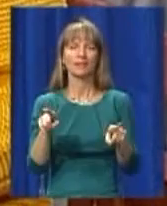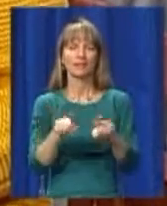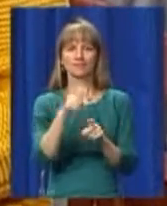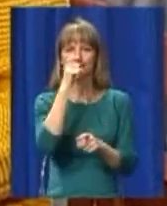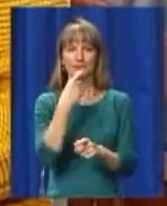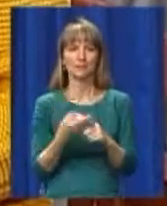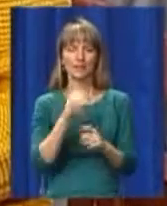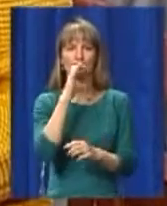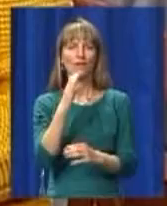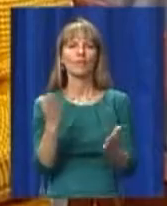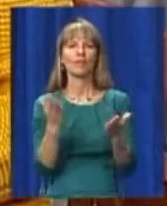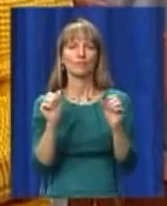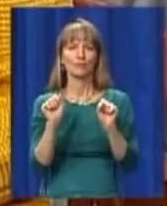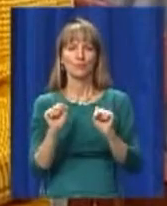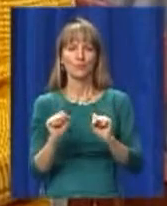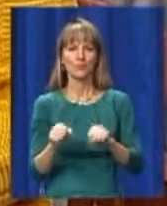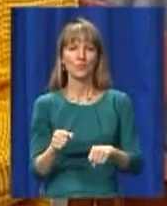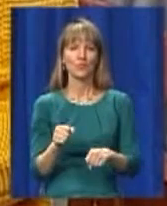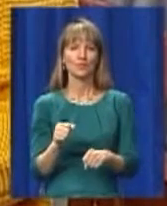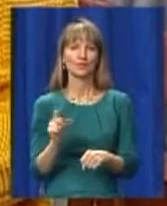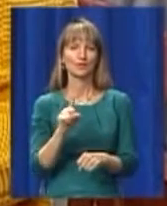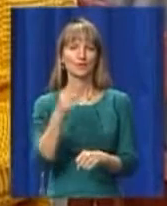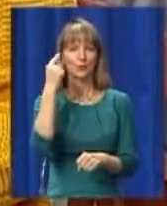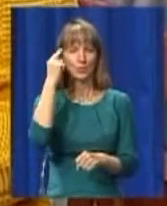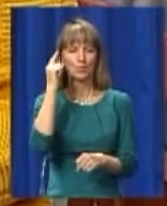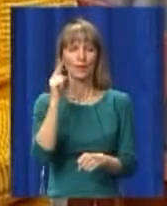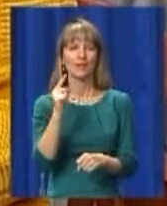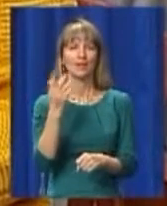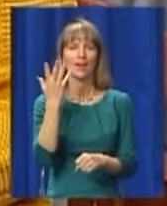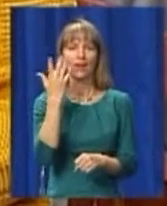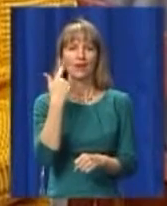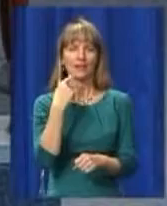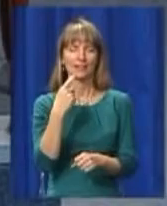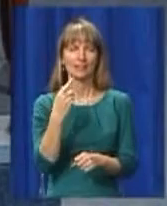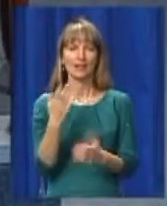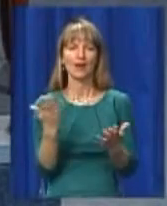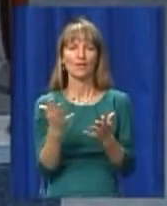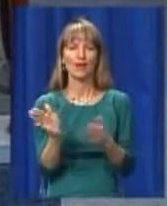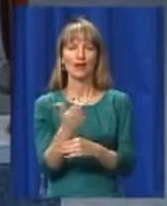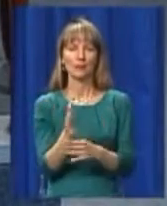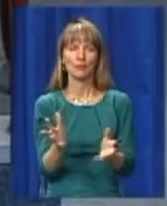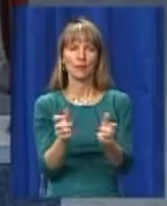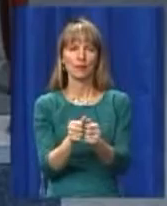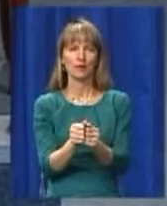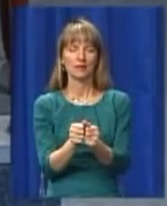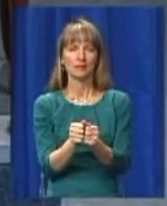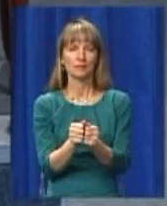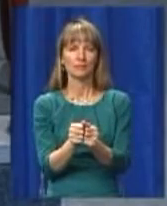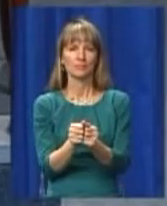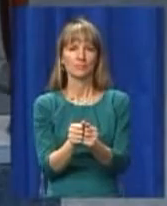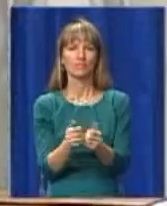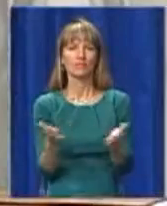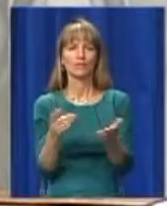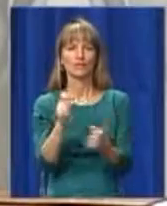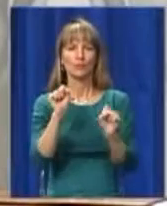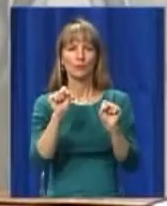цього Вовка. Як він взагалі, на що він розраховував, яку рибу спіймати? Я не знаю, на що він, вообще, як він